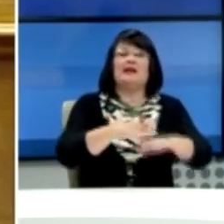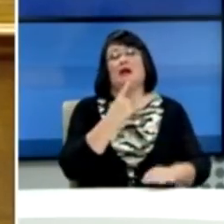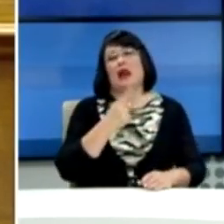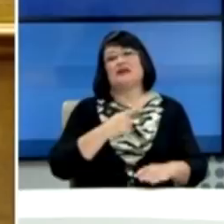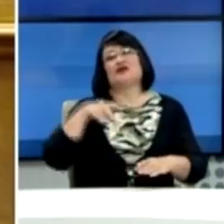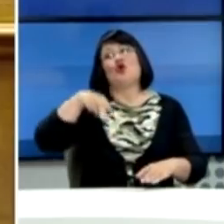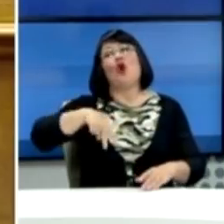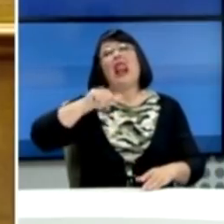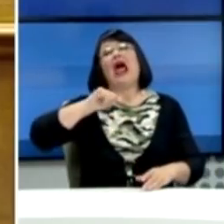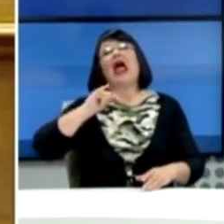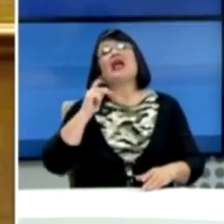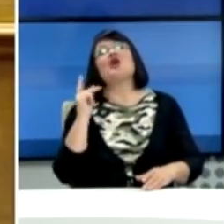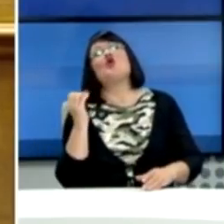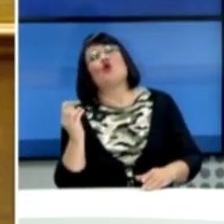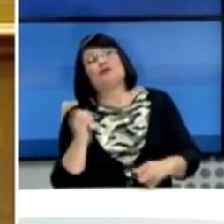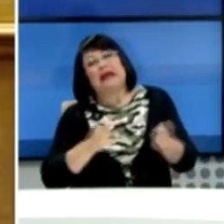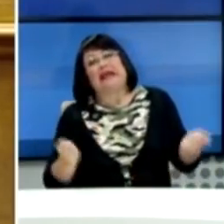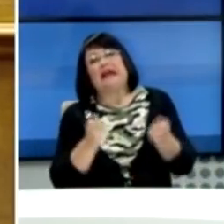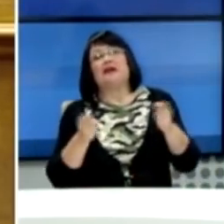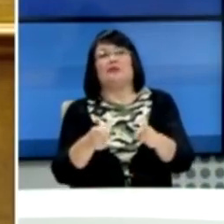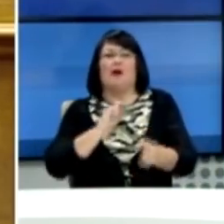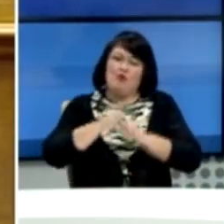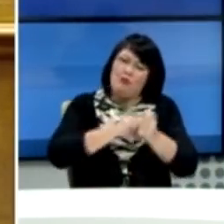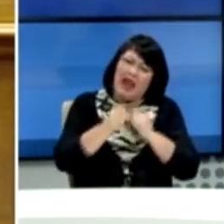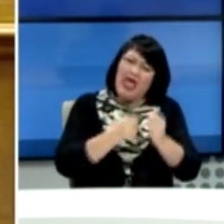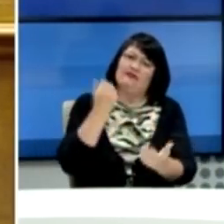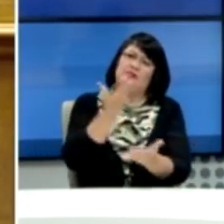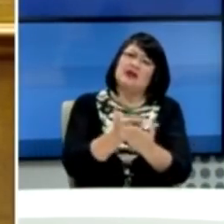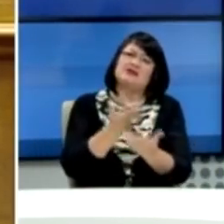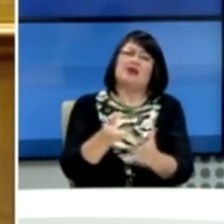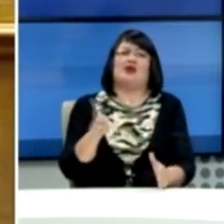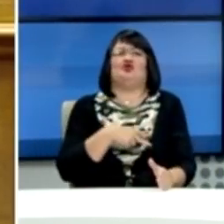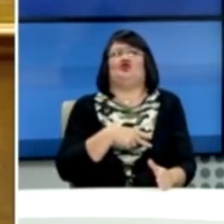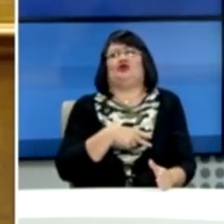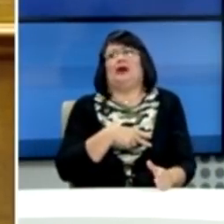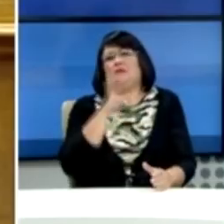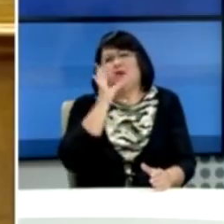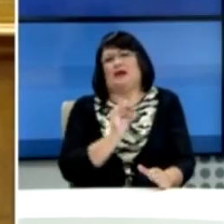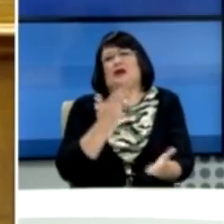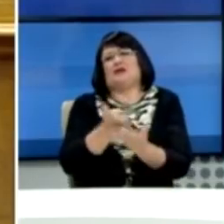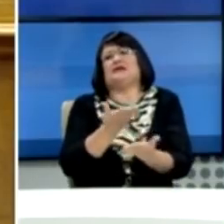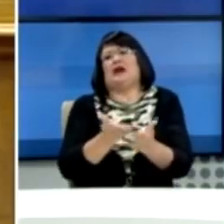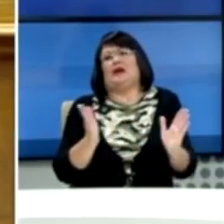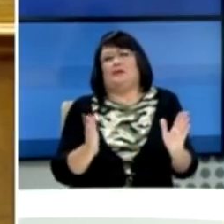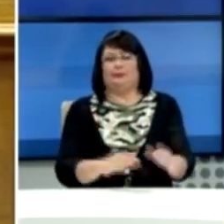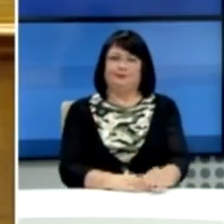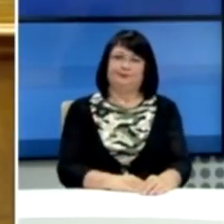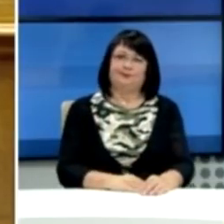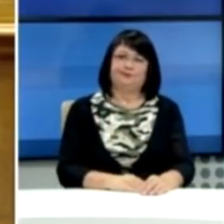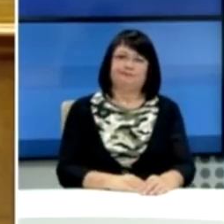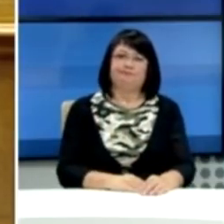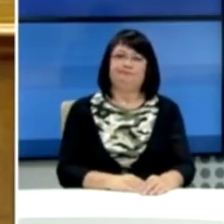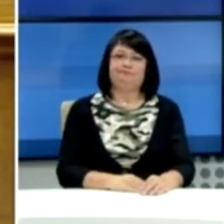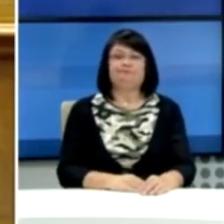το λαϊκό κίνημα, δηλαδή τους αγώνες, τους ανθρώπους που διεκδικούν σωστά και ρεαλιστικά αιτήματα. Κυρίες